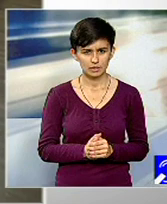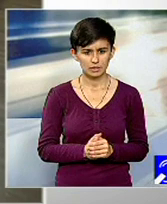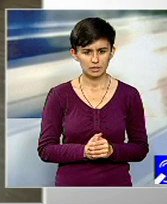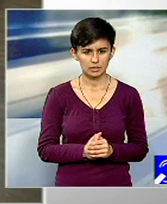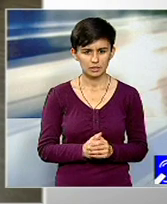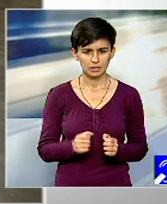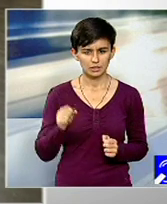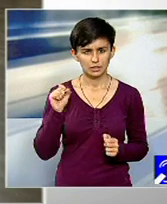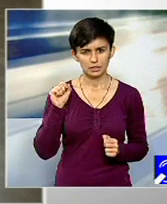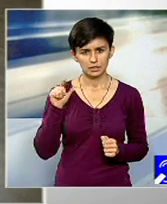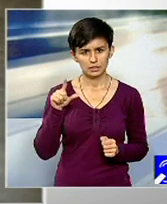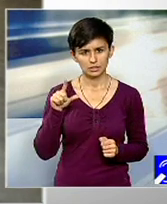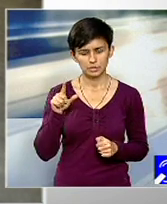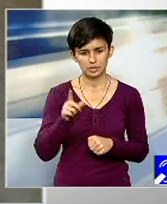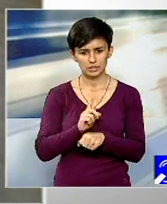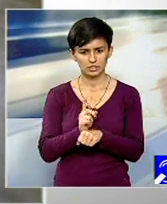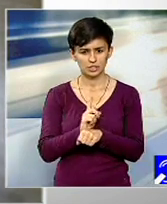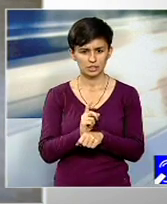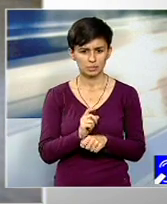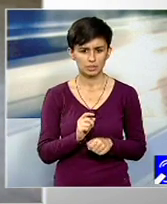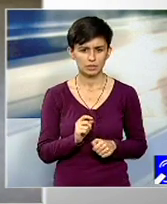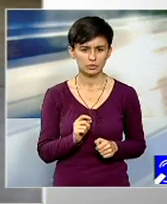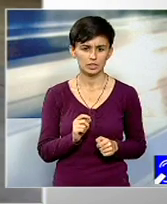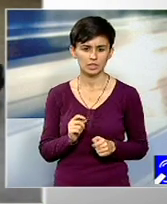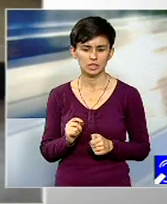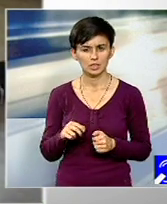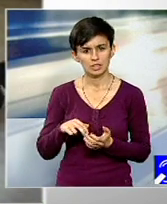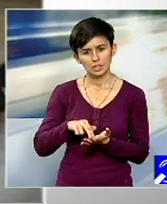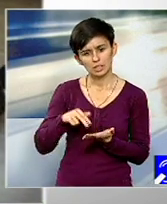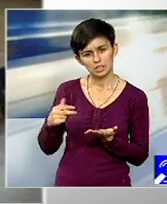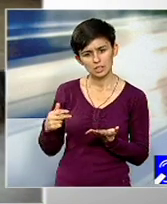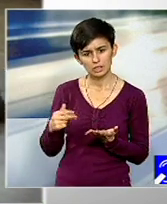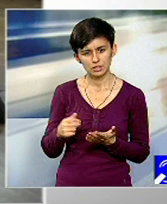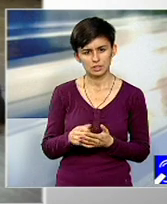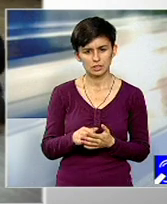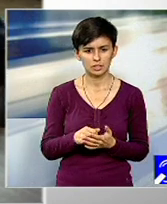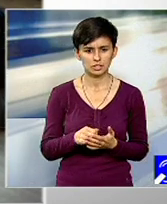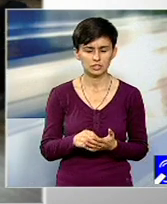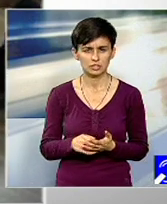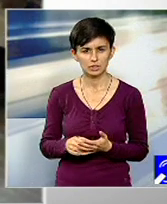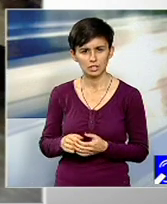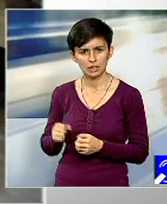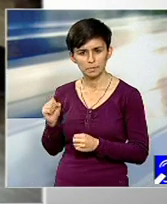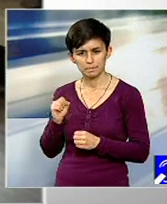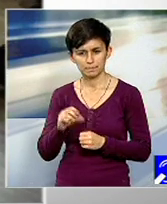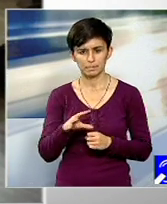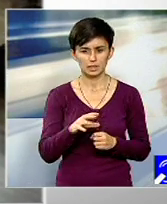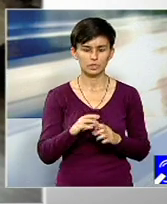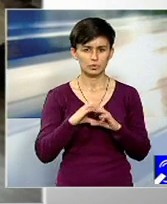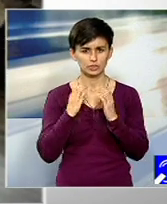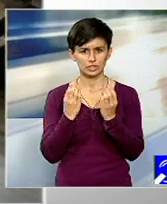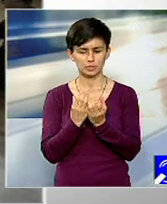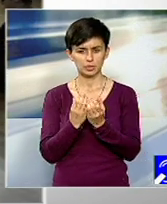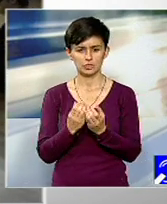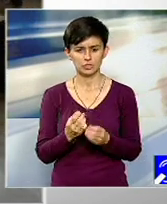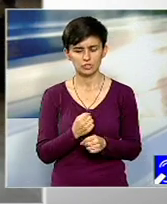de fiecare dată, să iei mingea, să o arunci cu forță în partea cealaltă, să te pui jos, să te arunci, după aia arăți, te ridici, arăți, arunci. Am